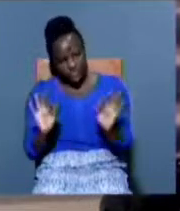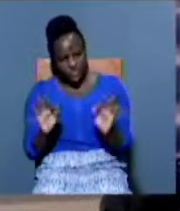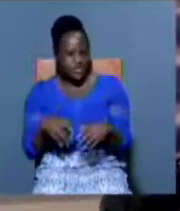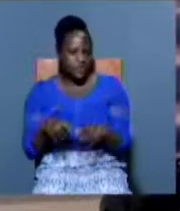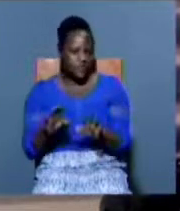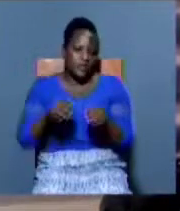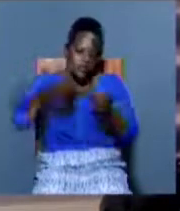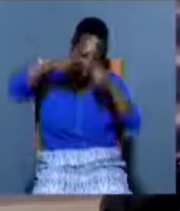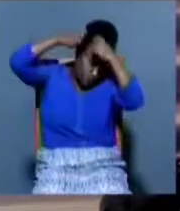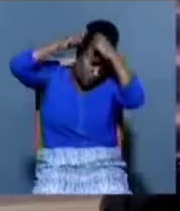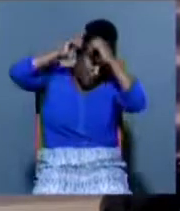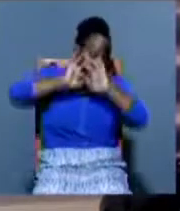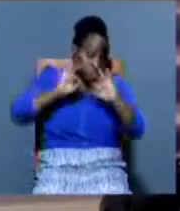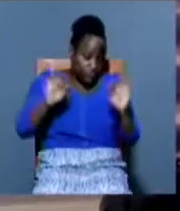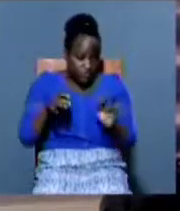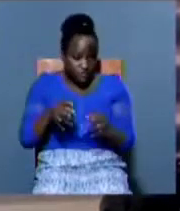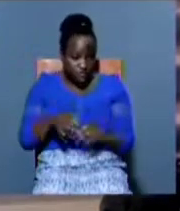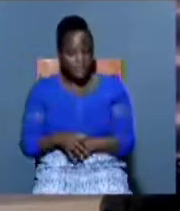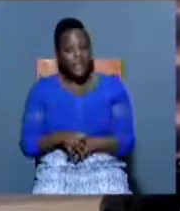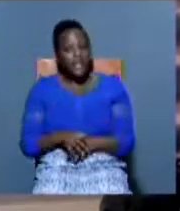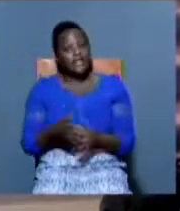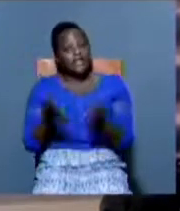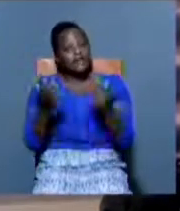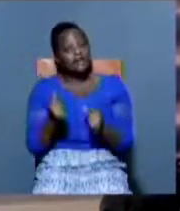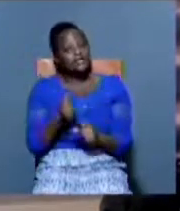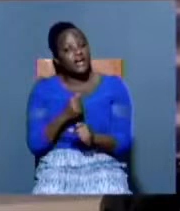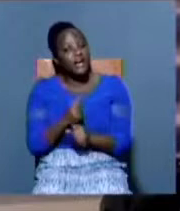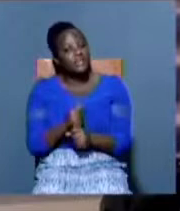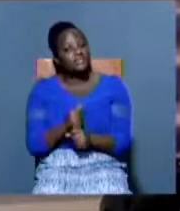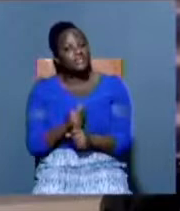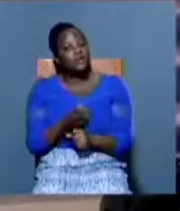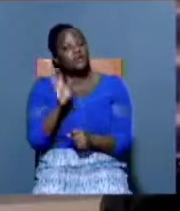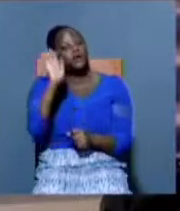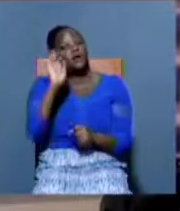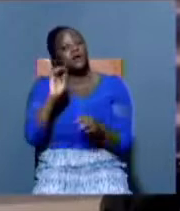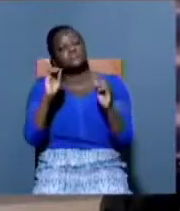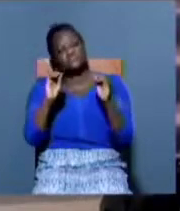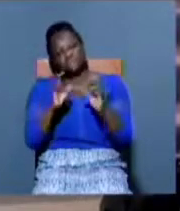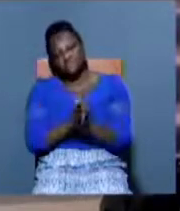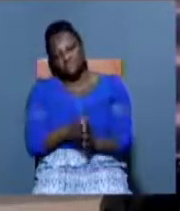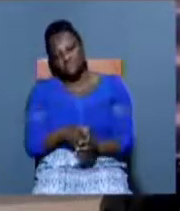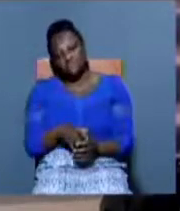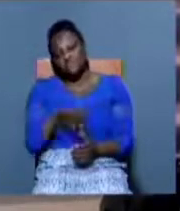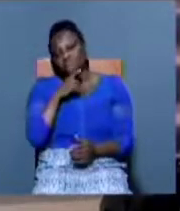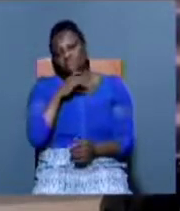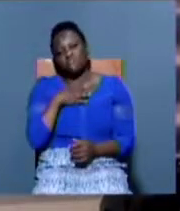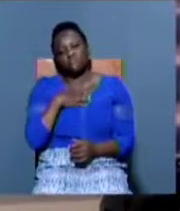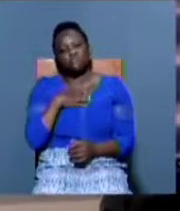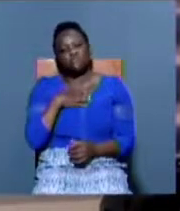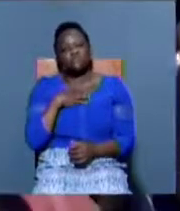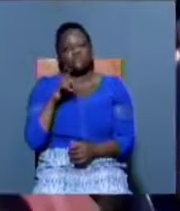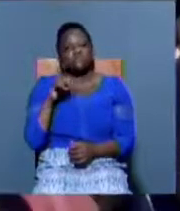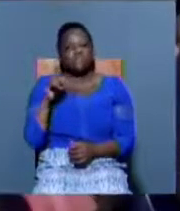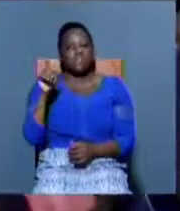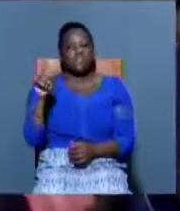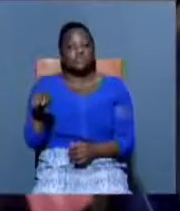Lakini akipata kazi hatokuambia mme wangu leo naenda saruni, ila atakwambia hivi, mme wangu nipo